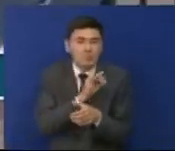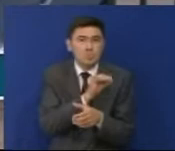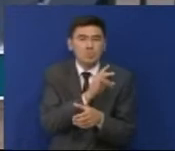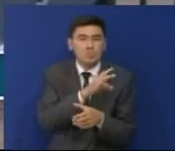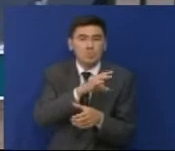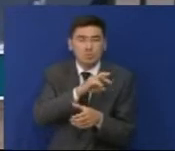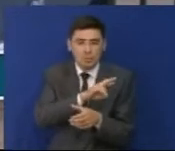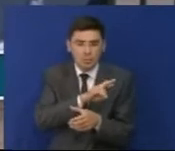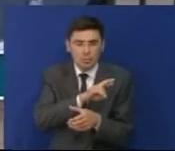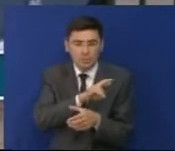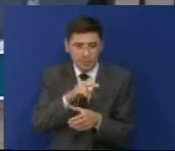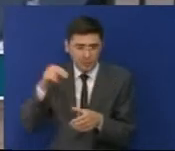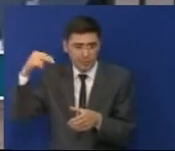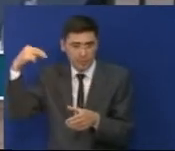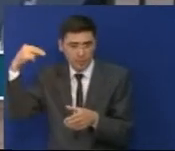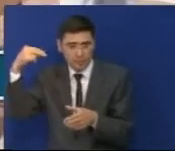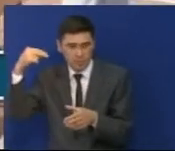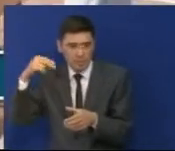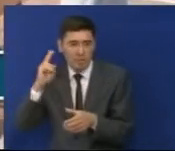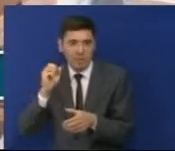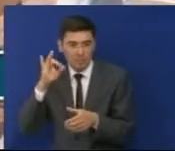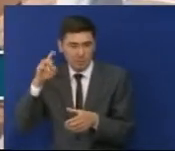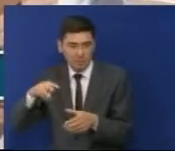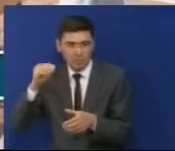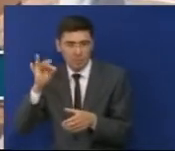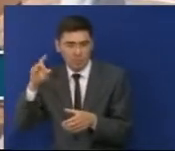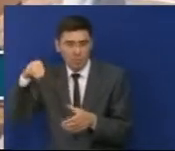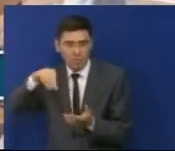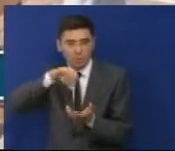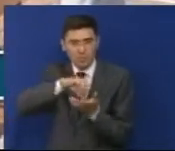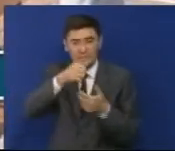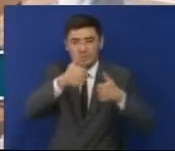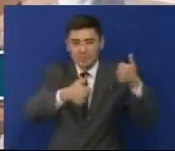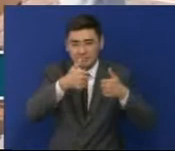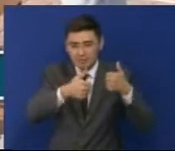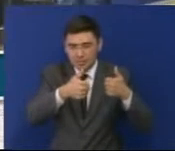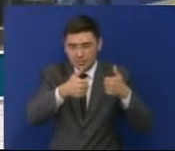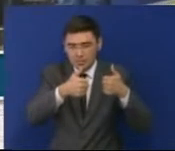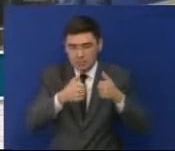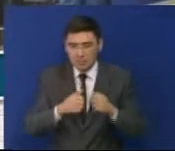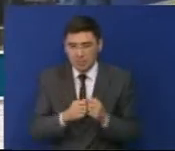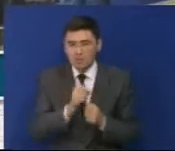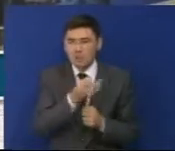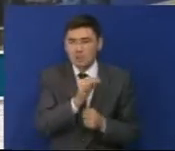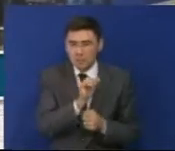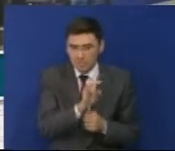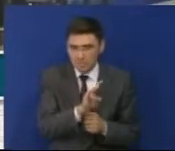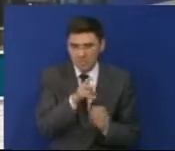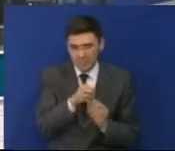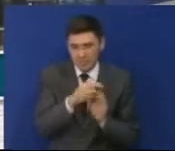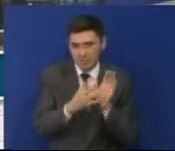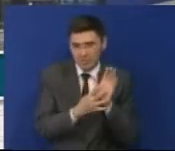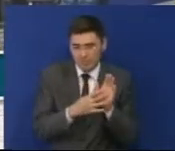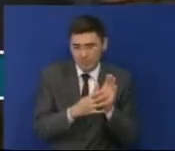Республикасының жоғарғы бас қолбасшысы, Қазақстан Республикасының президенті Қасым Жомарт Тоқаевтың қатысуымен өткен Айбын 2019